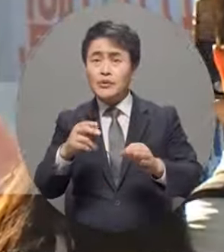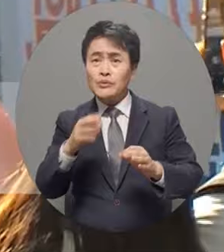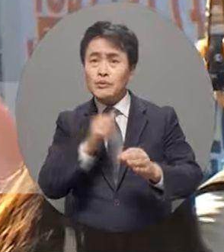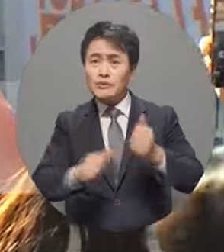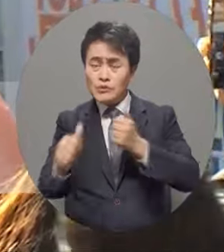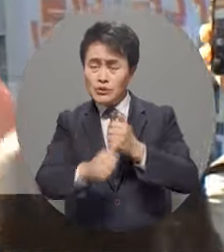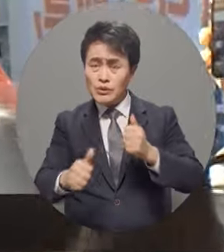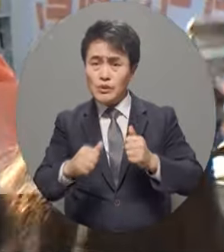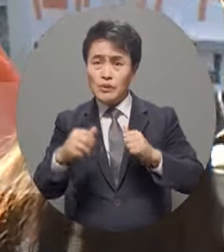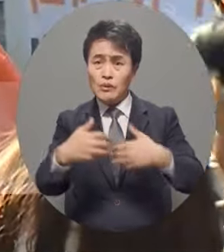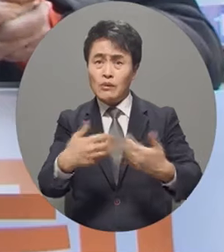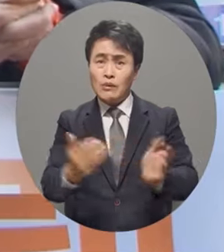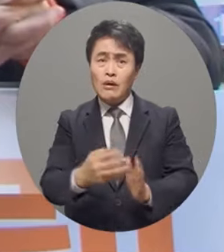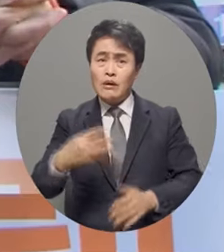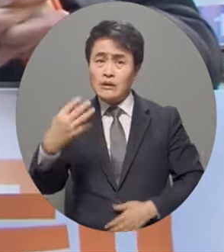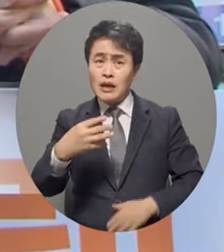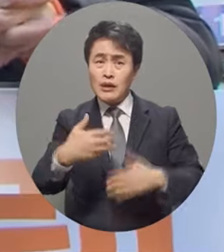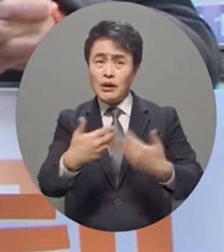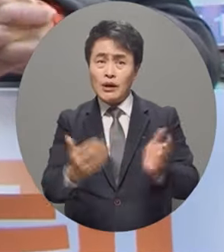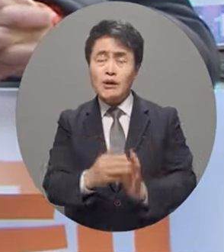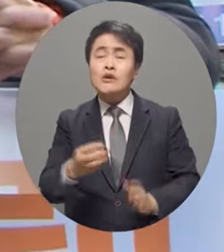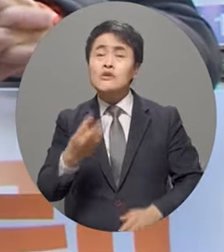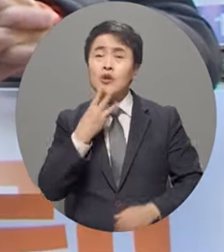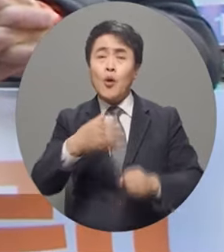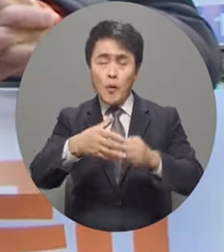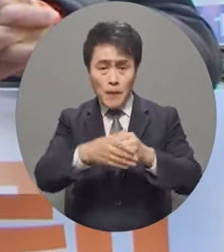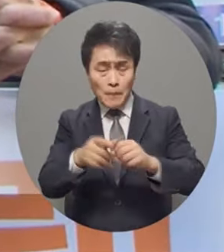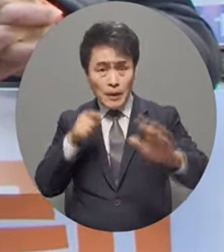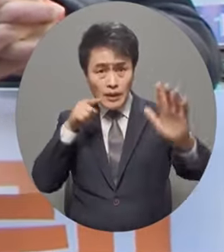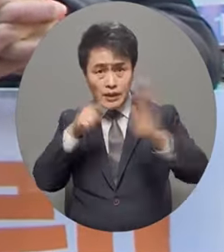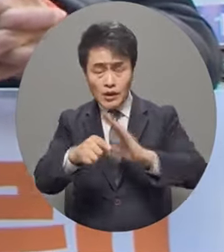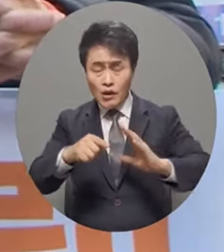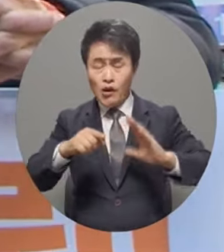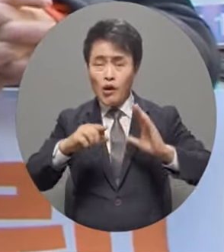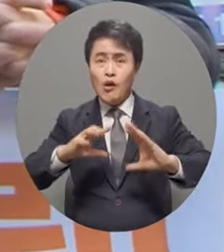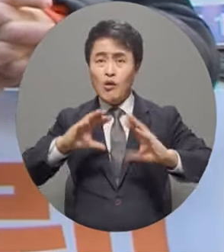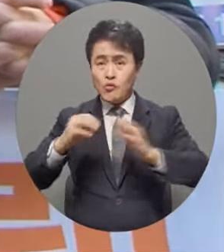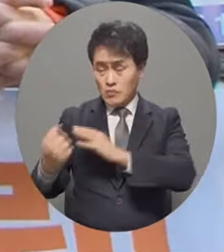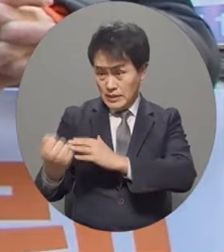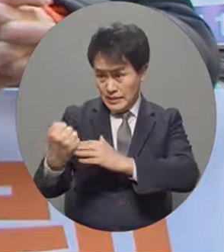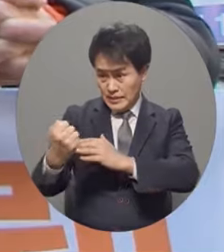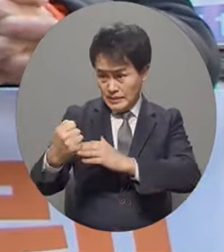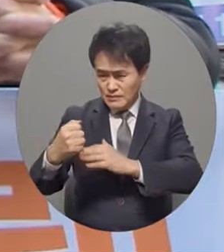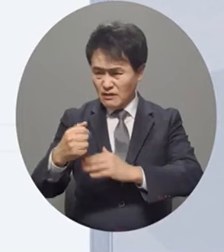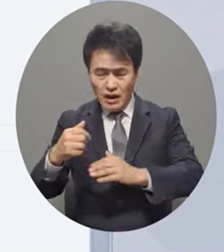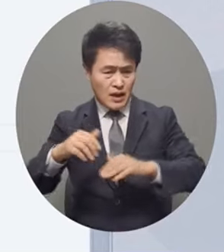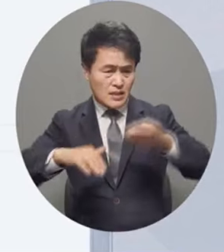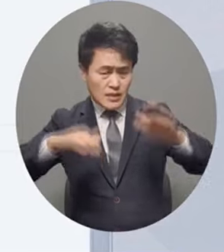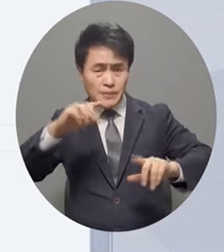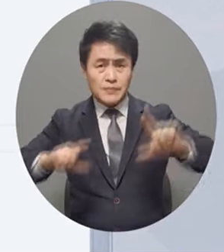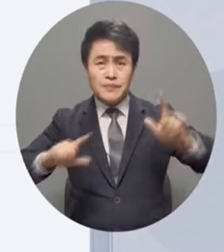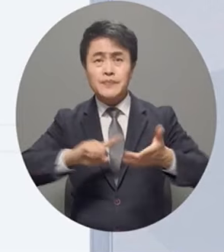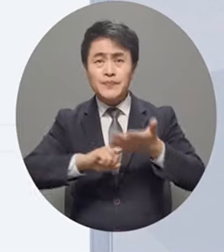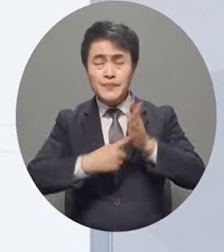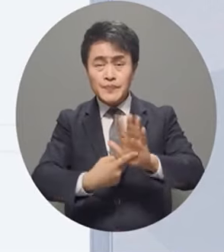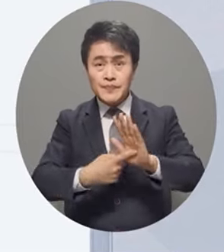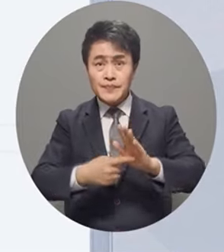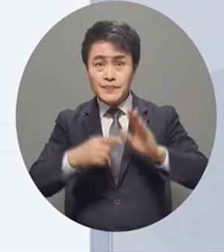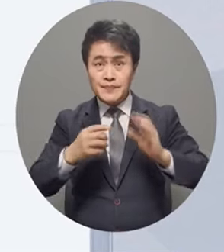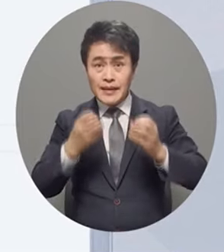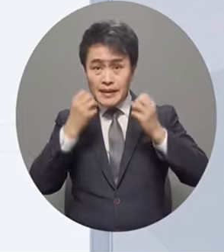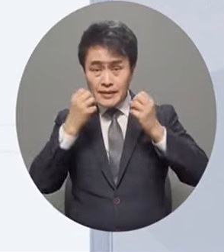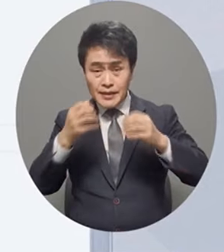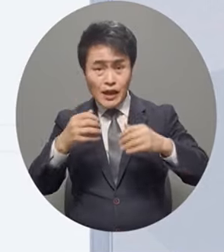이른바 사천 논란이 불거진 서울 마포구를 찾아 국민의힘과의 차별화를 부각시켰습니다. 그러면서 신장